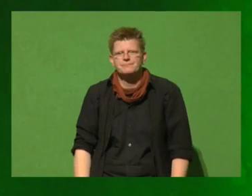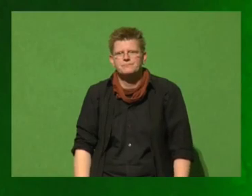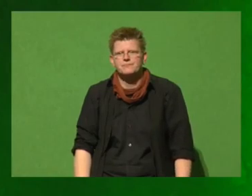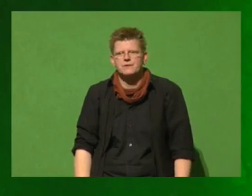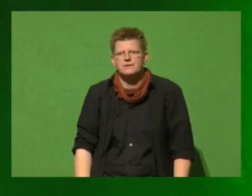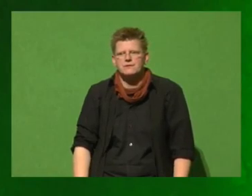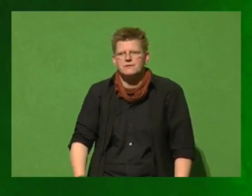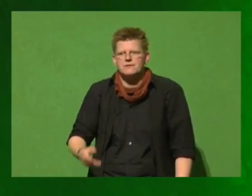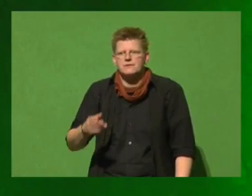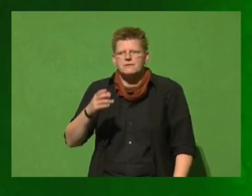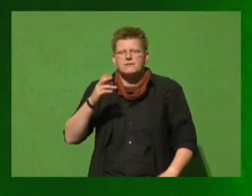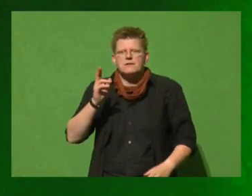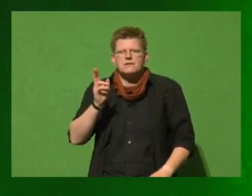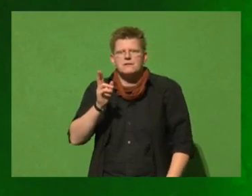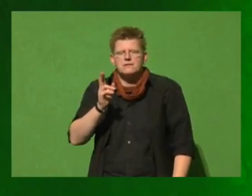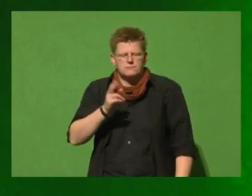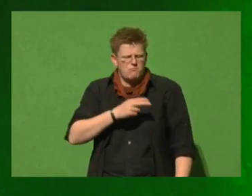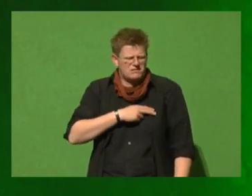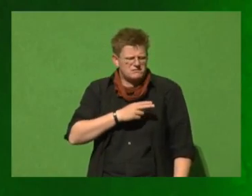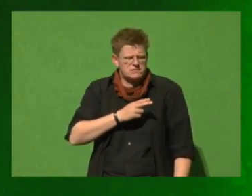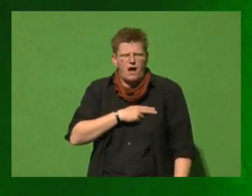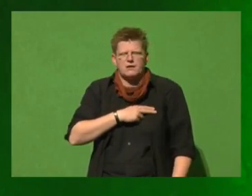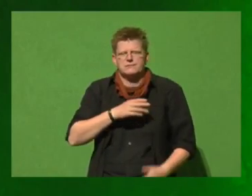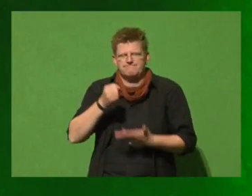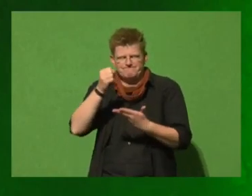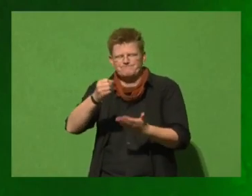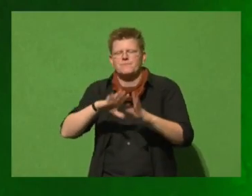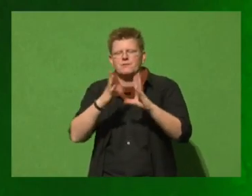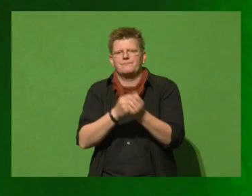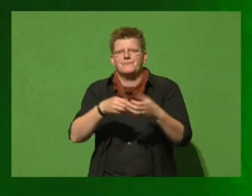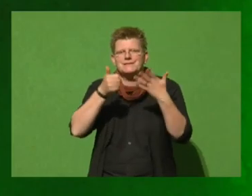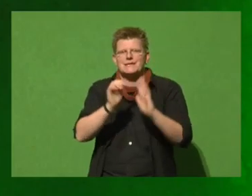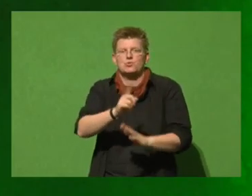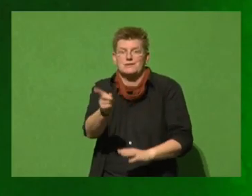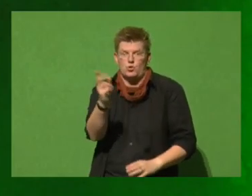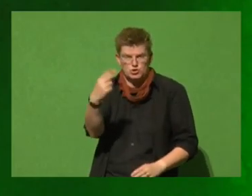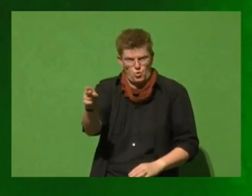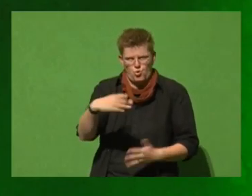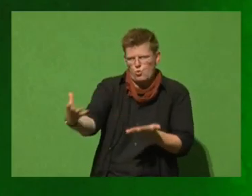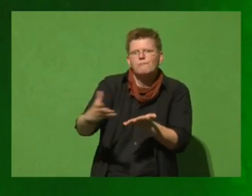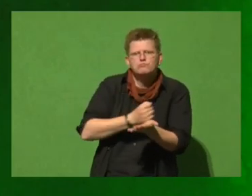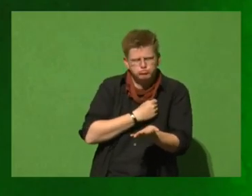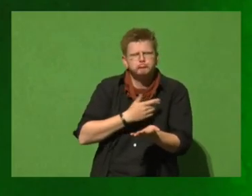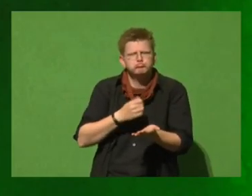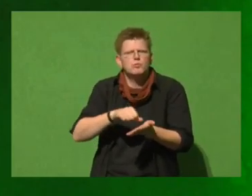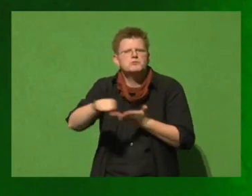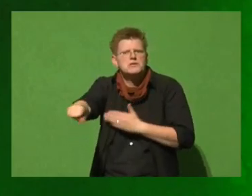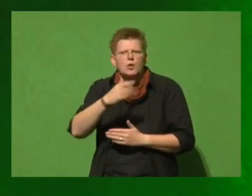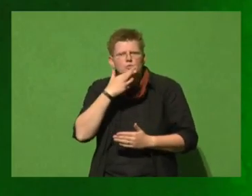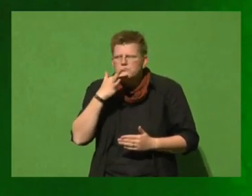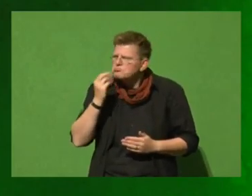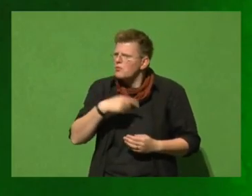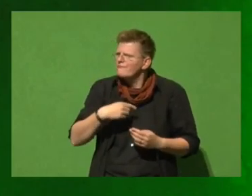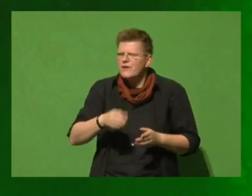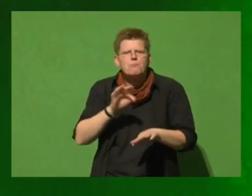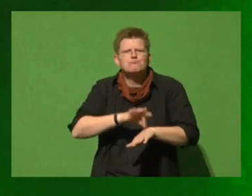euch auch eine Vorlage ausgeteilt. Da nehmen wir 600.000 Euro ein. Die Zahlungsmoral ist sehr hoch. Dafür sage ich vielen Dank und auch für